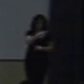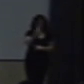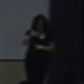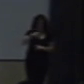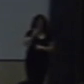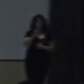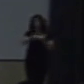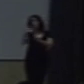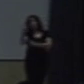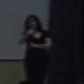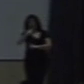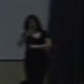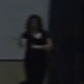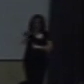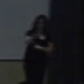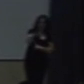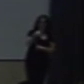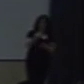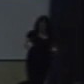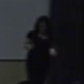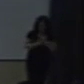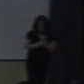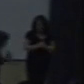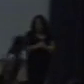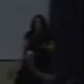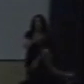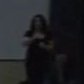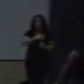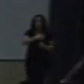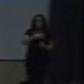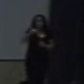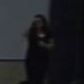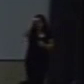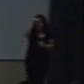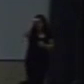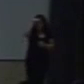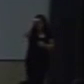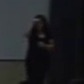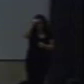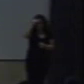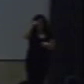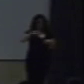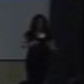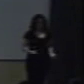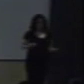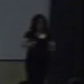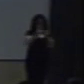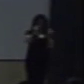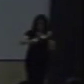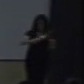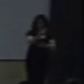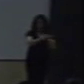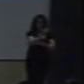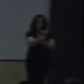ràpida. No, que, sí, que jo crec que moltes coses avui en el periodisme d'avui van en